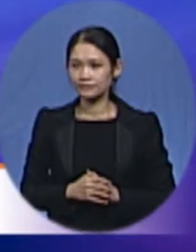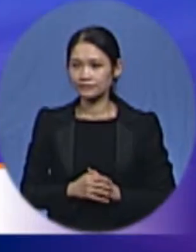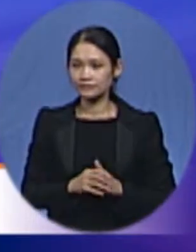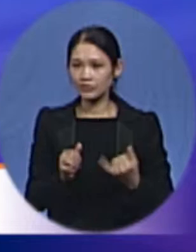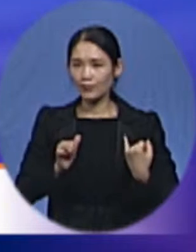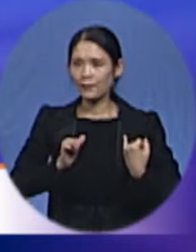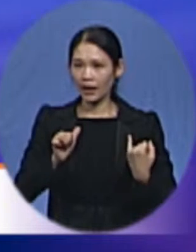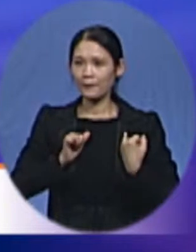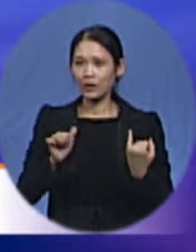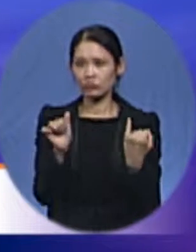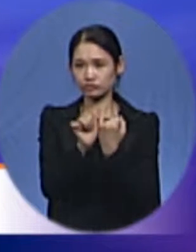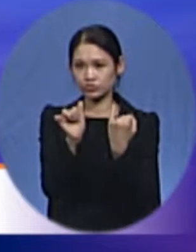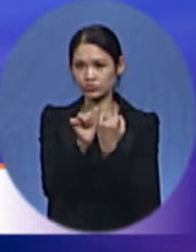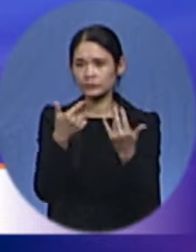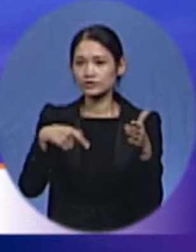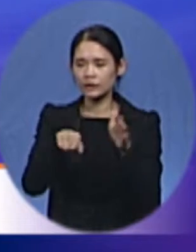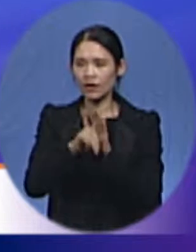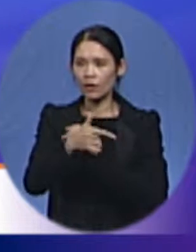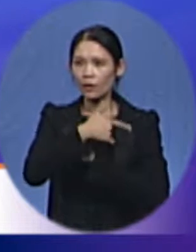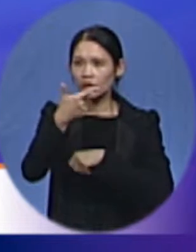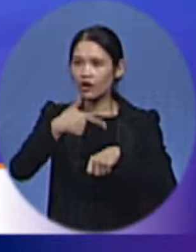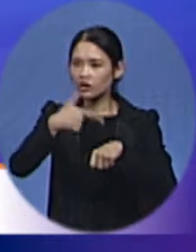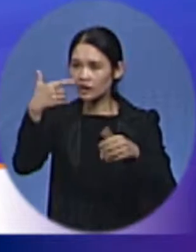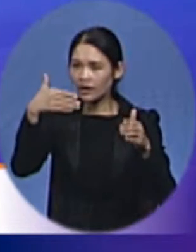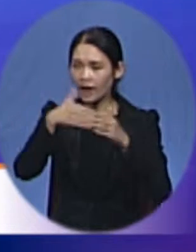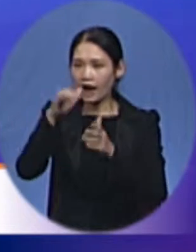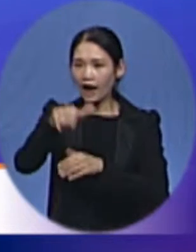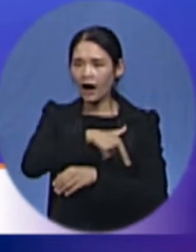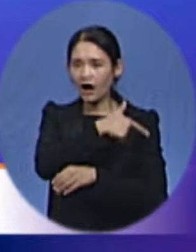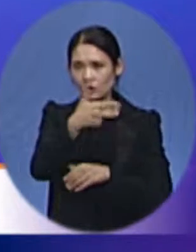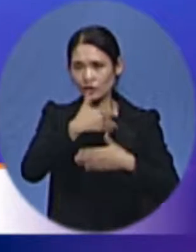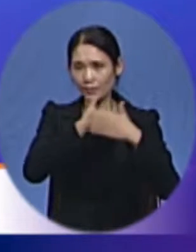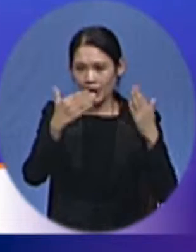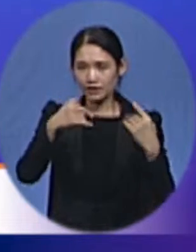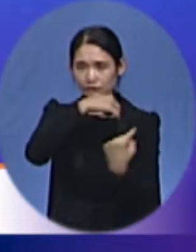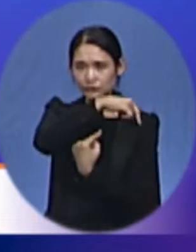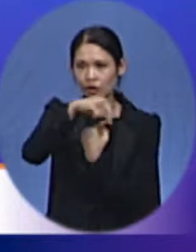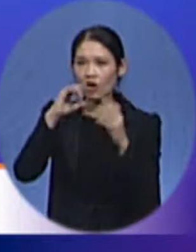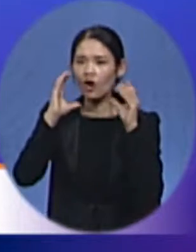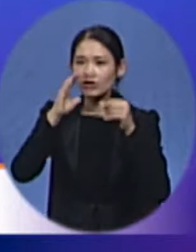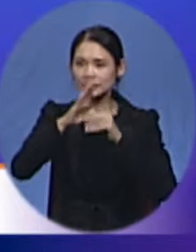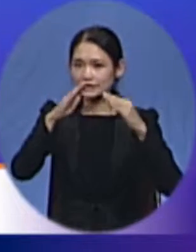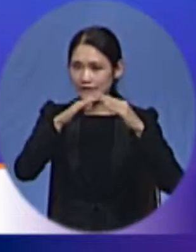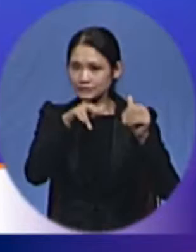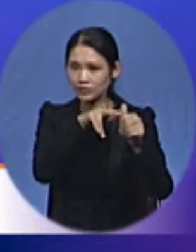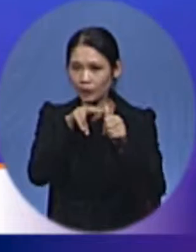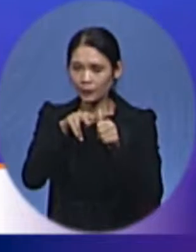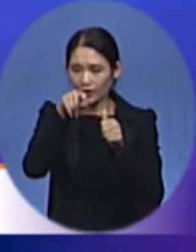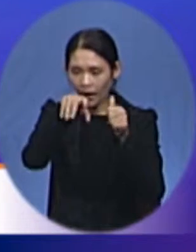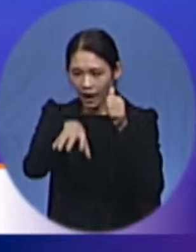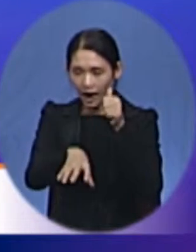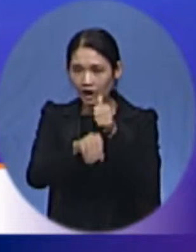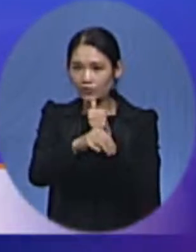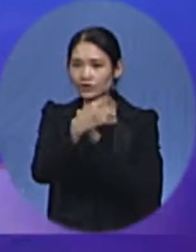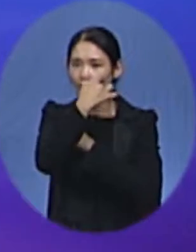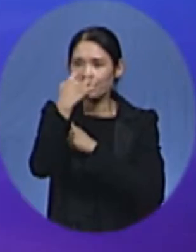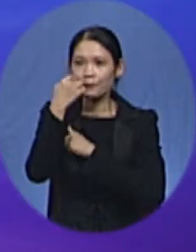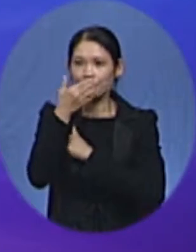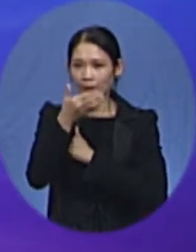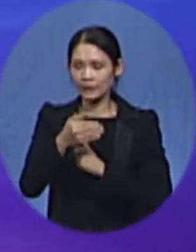맞벌이 부부 등을 위해 오후 6시 이후까지 종일반을 운영하는 어린이집 정보를 이 한 곳에서 확인할 수 있게